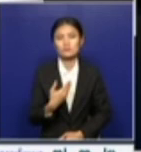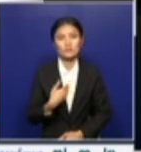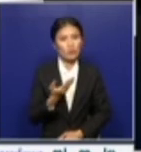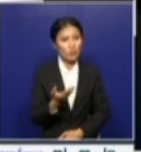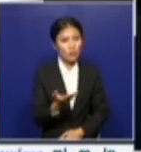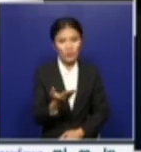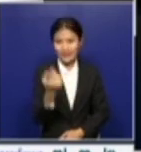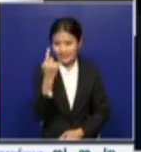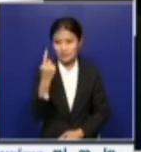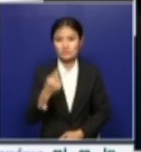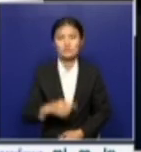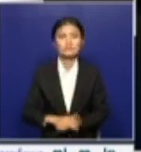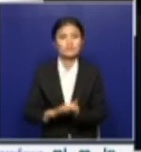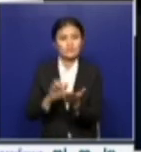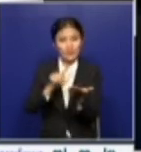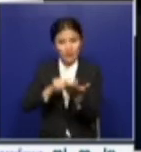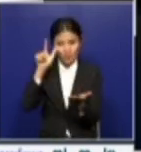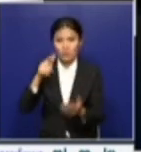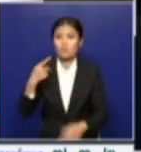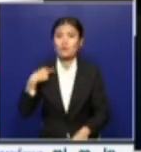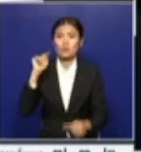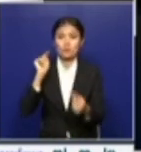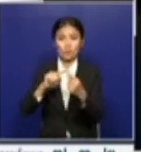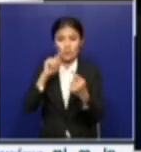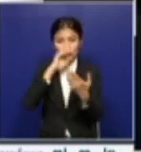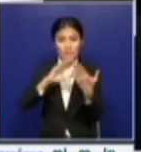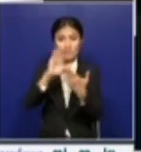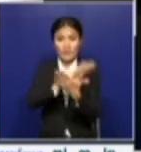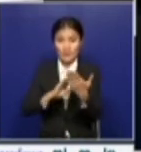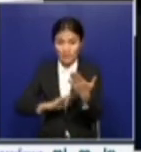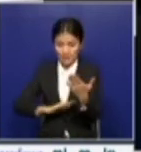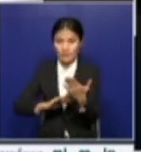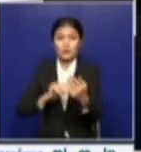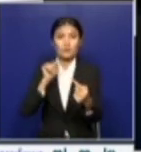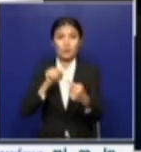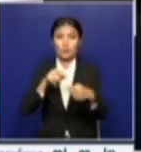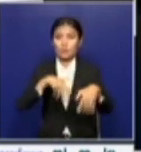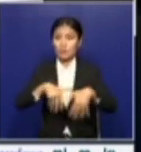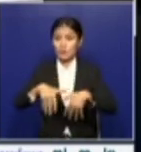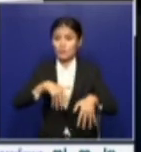ประโยชน์ของประเทศชาติและประชาชนต่อไปขอขอบคุณครับธรรมะดัน